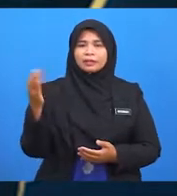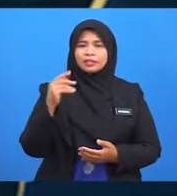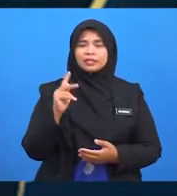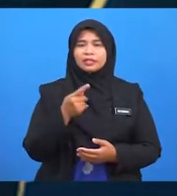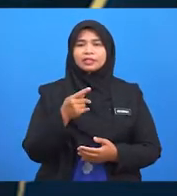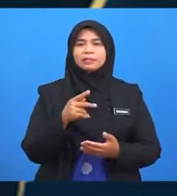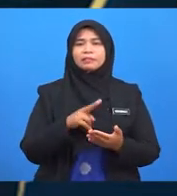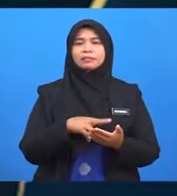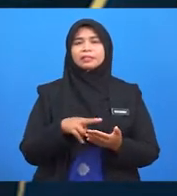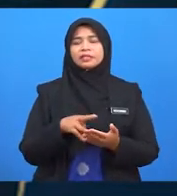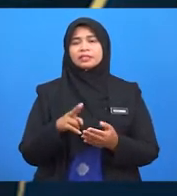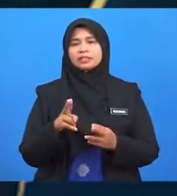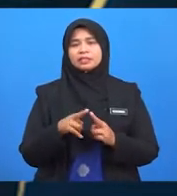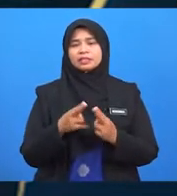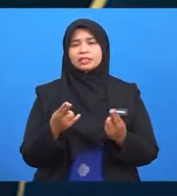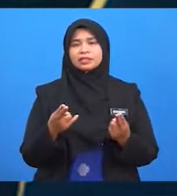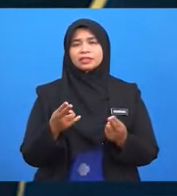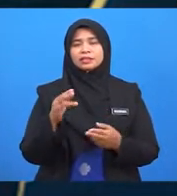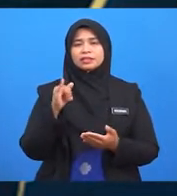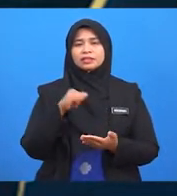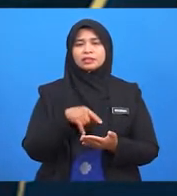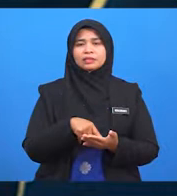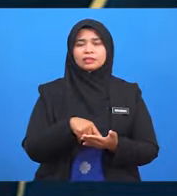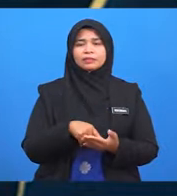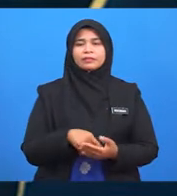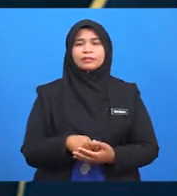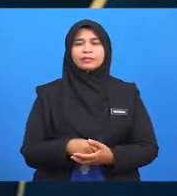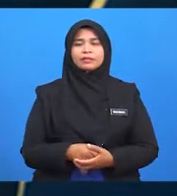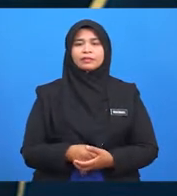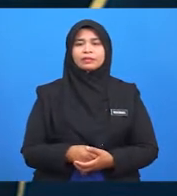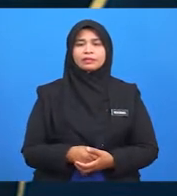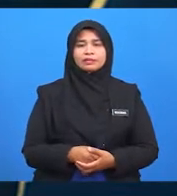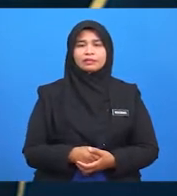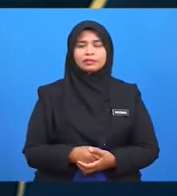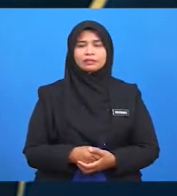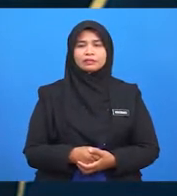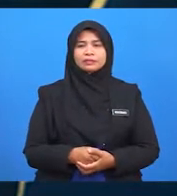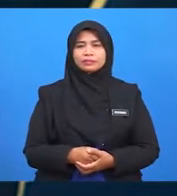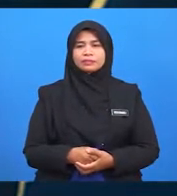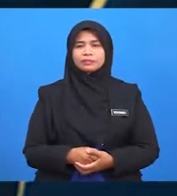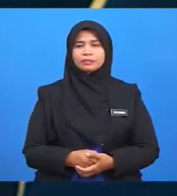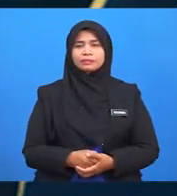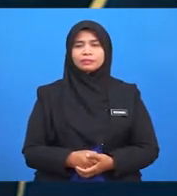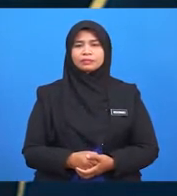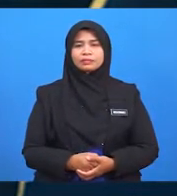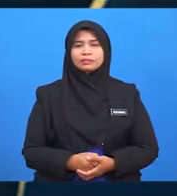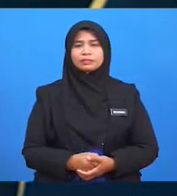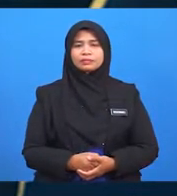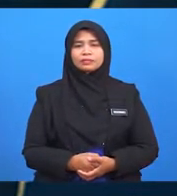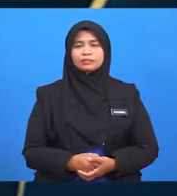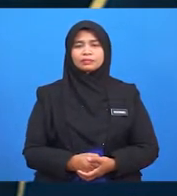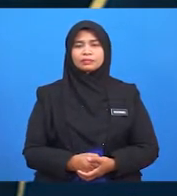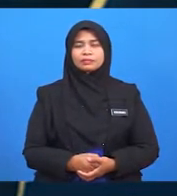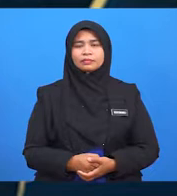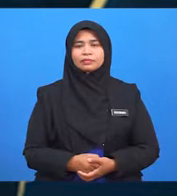mari kita baca hadis ini pula. Sabda Rasulullah sallallahu alaihi wasallam,